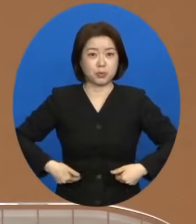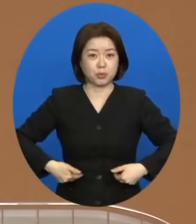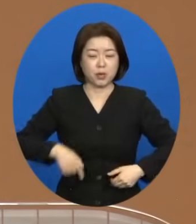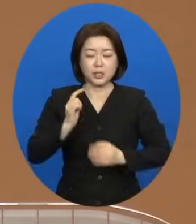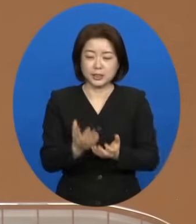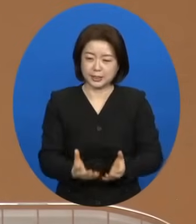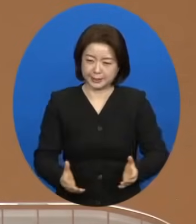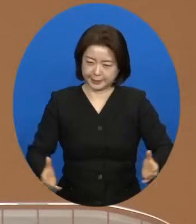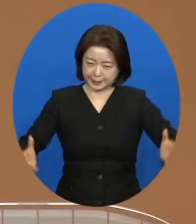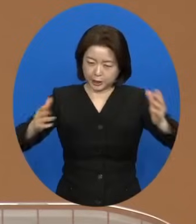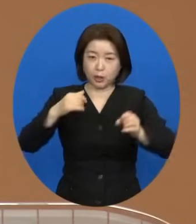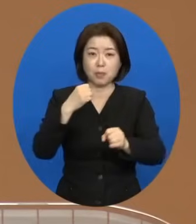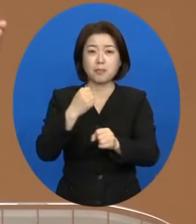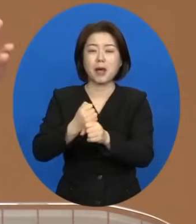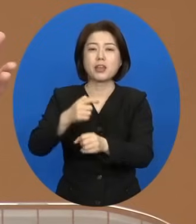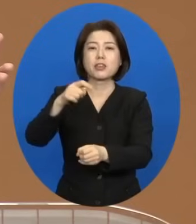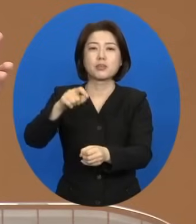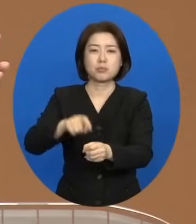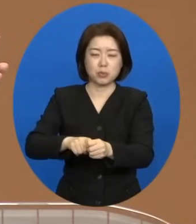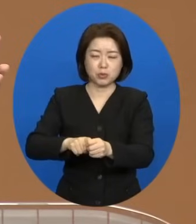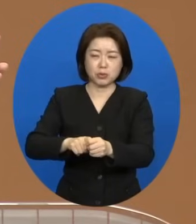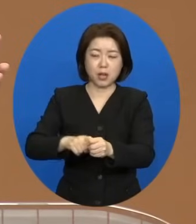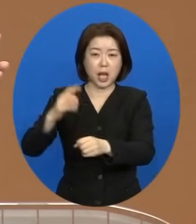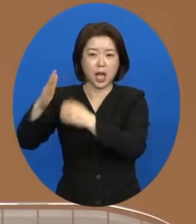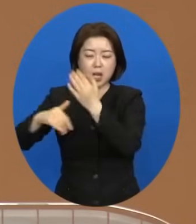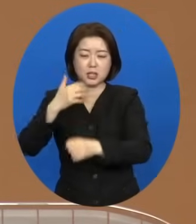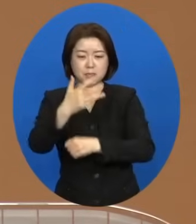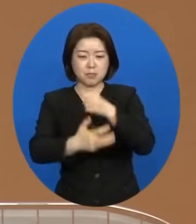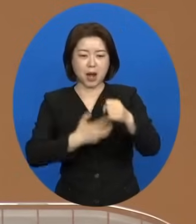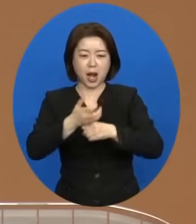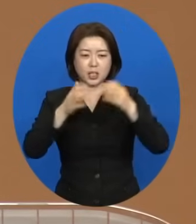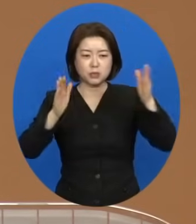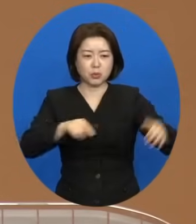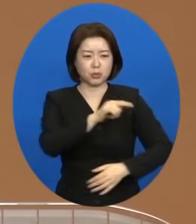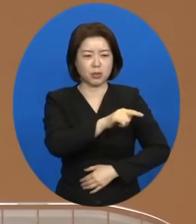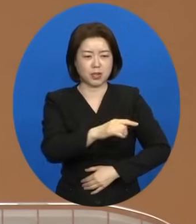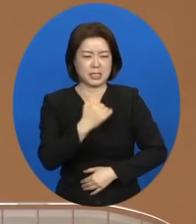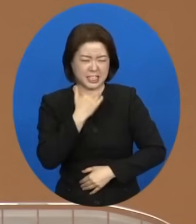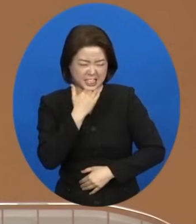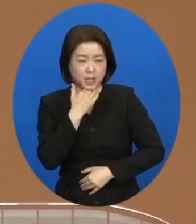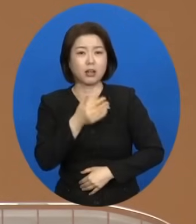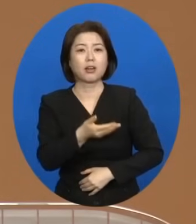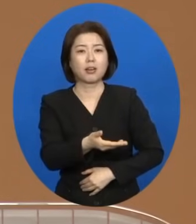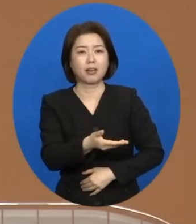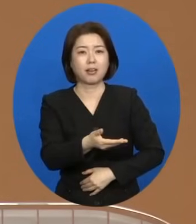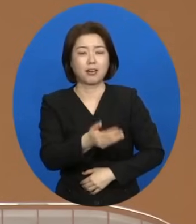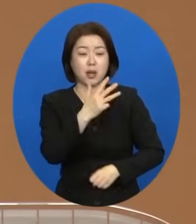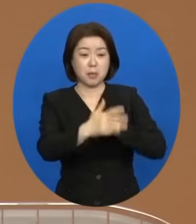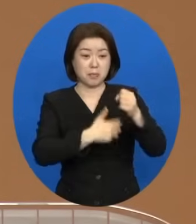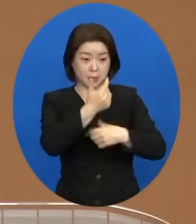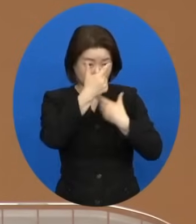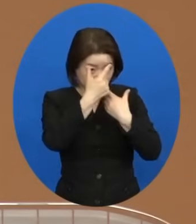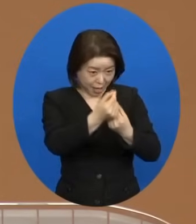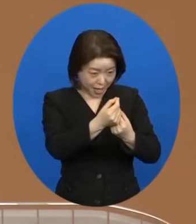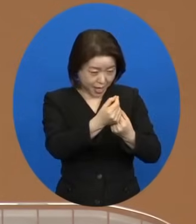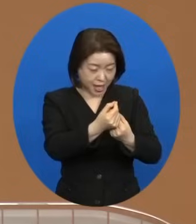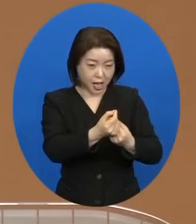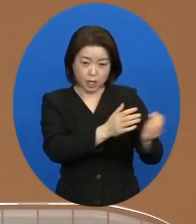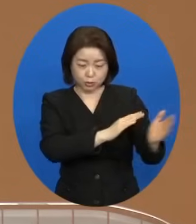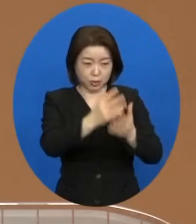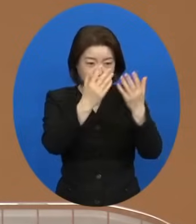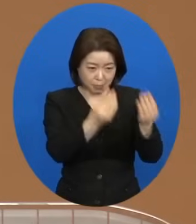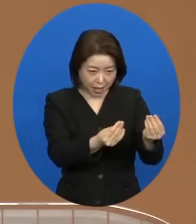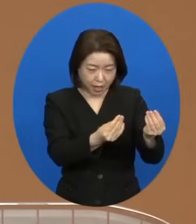만들기 위해 하나님은 무려 80년을 사용하신 거예요 그래서 80년이 되자마자 모세를 통하여서 출애굽을